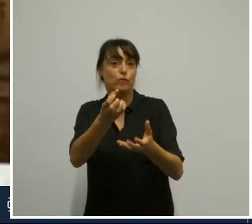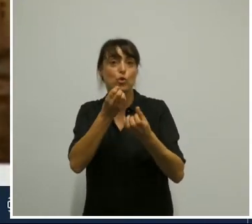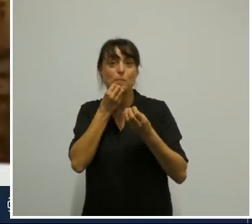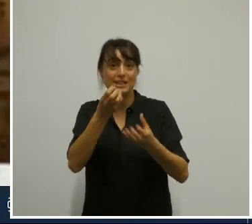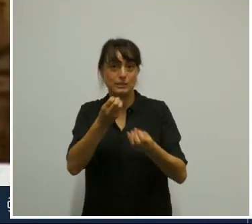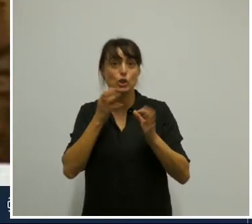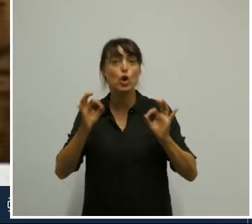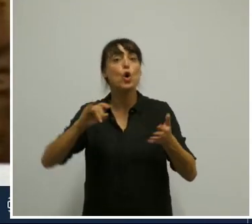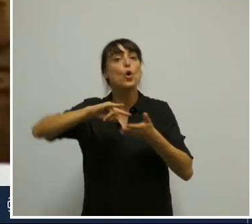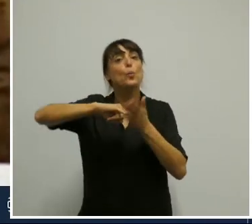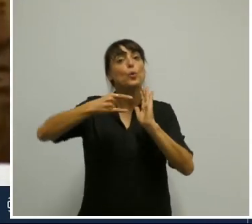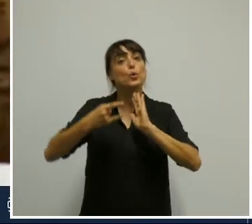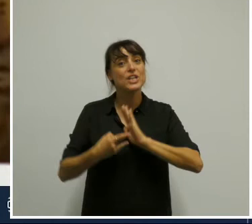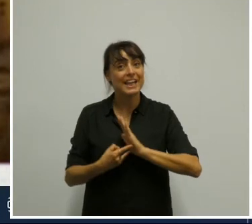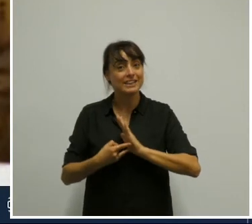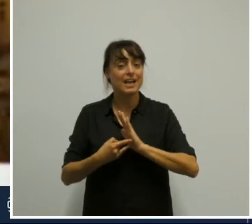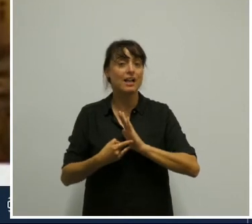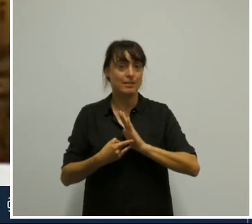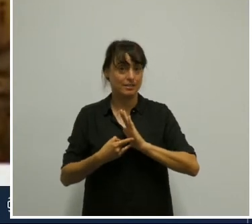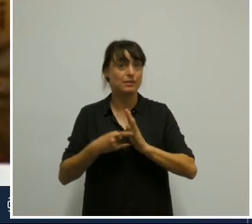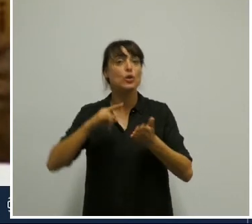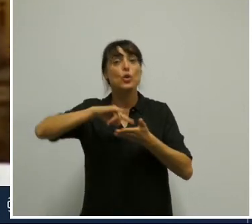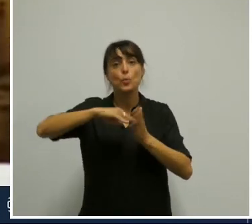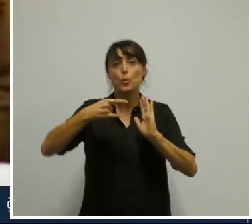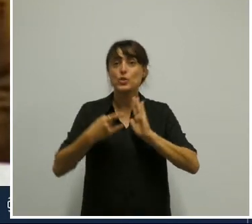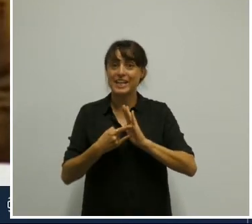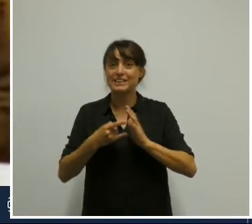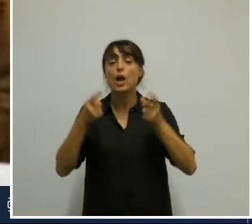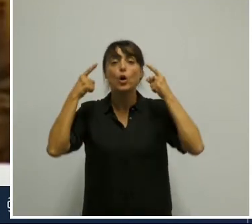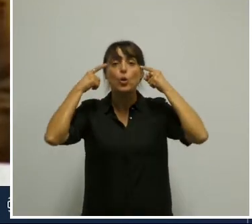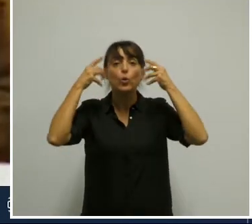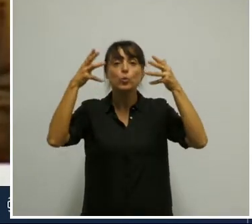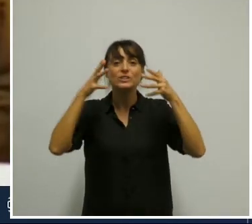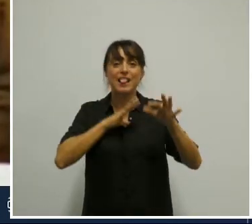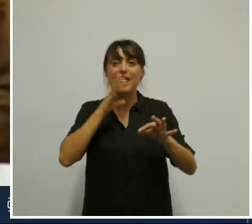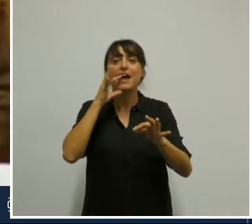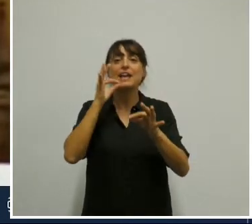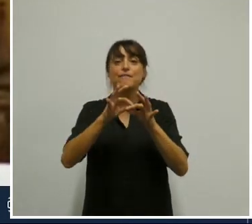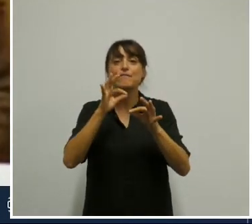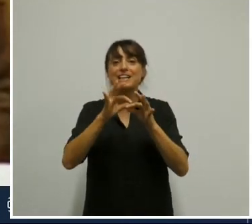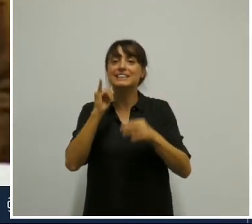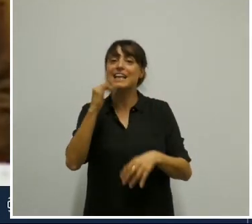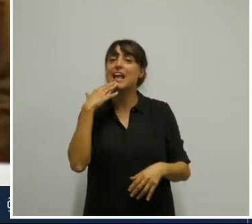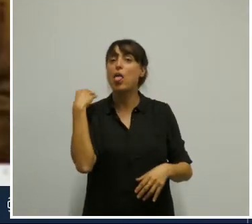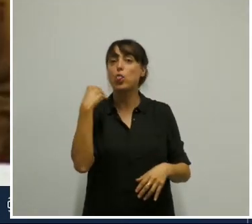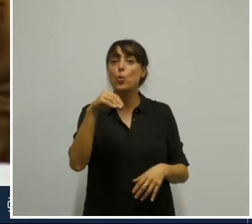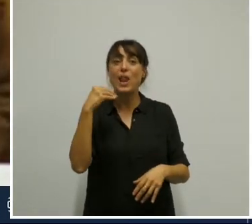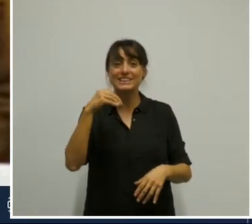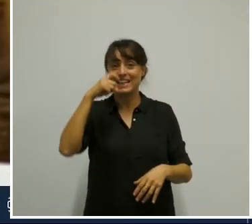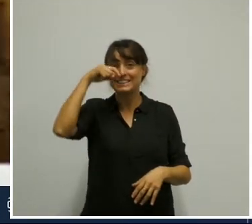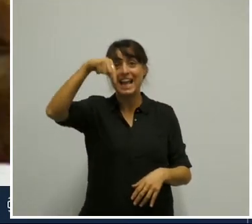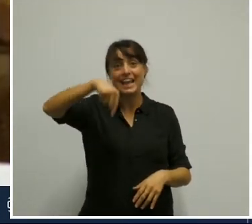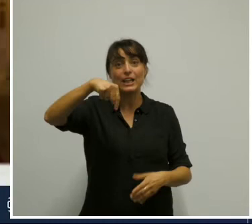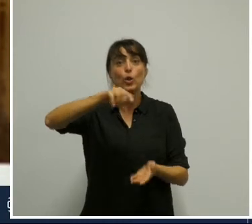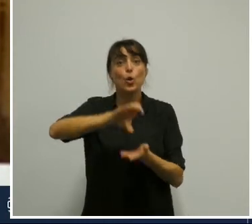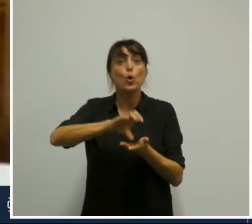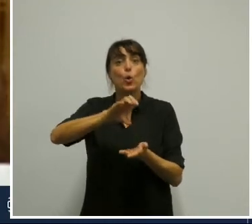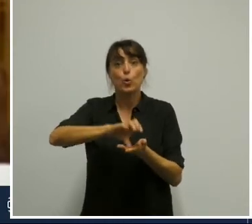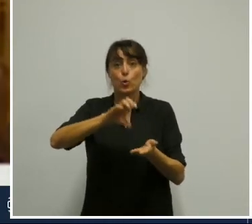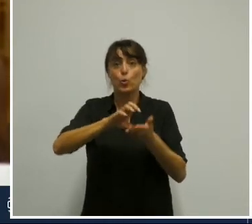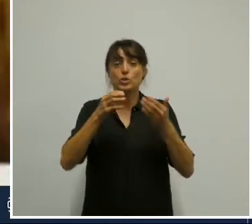projecte que estem portant per part del districte, que és el Consell de la Infància i l'Adolescència, que engega aquest curs.